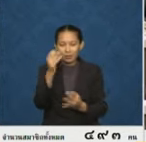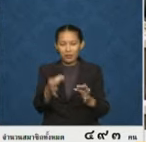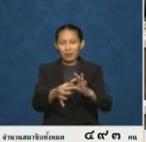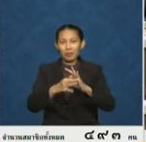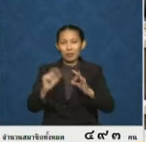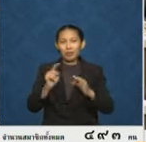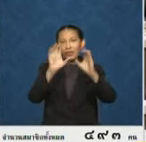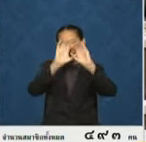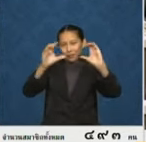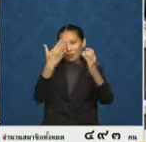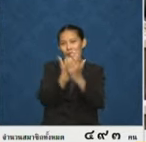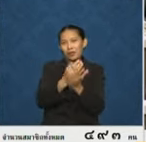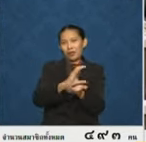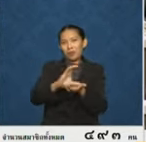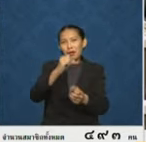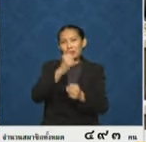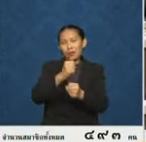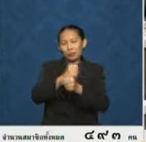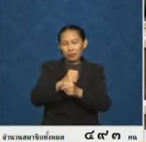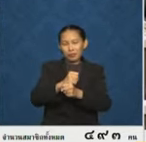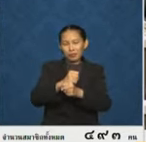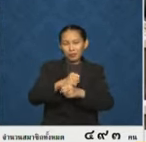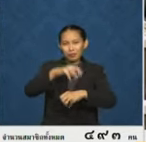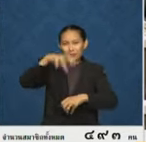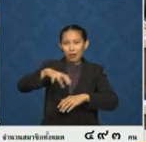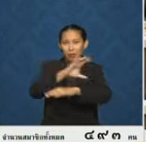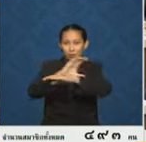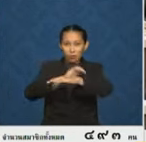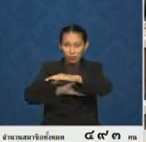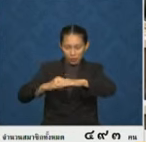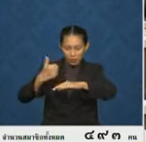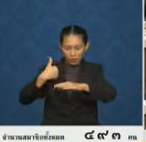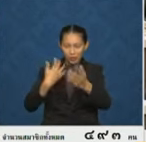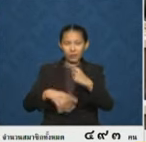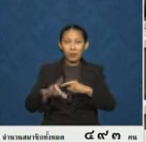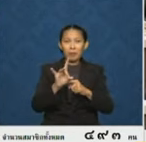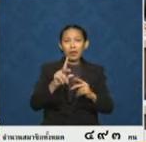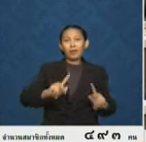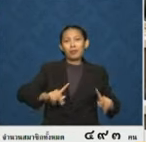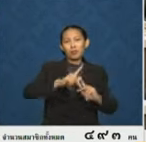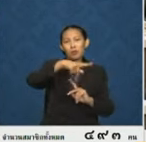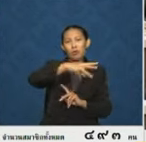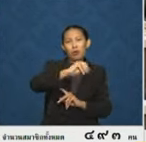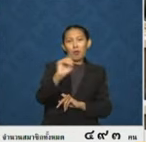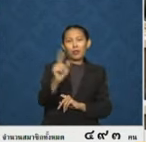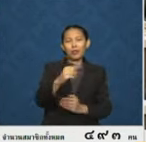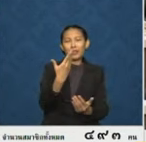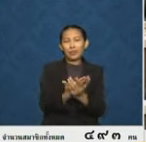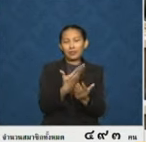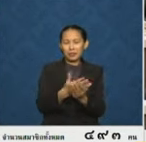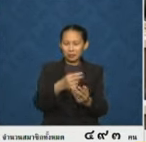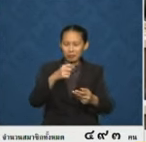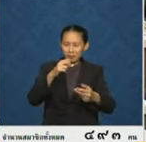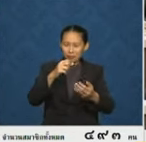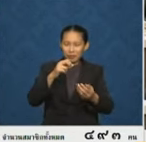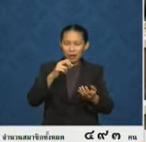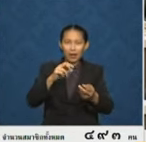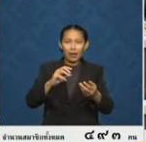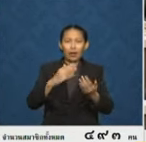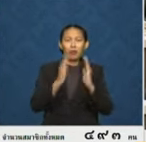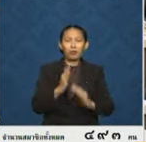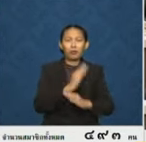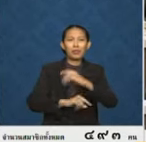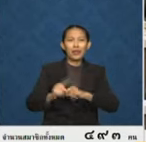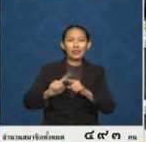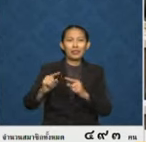รัฐบาลลงทุนสร้างสถานีรถไฟฟ้าฟ้าด้วยครับ 8ครับคือขอให้กระทรวงพมพิจารณาปรับขึ้นเบี้ยคนพิการให้ทางกับค่าครองชีพและหา